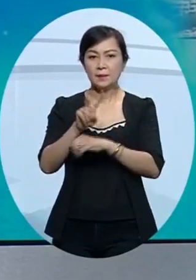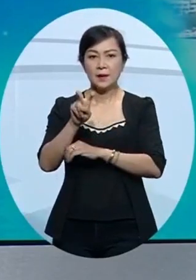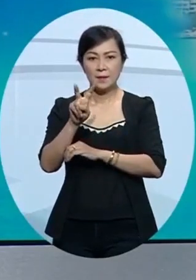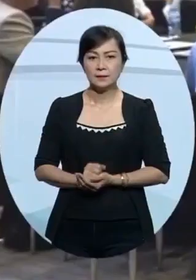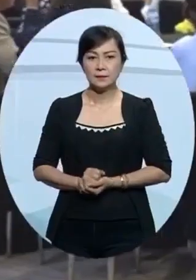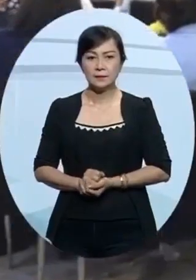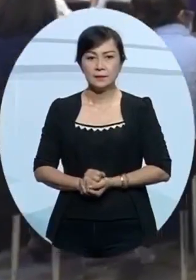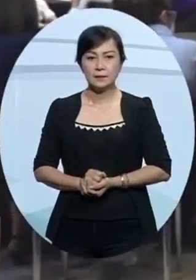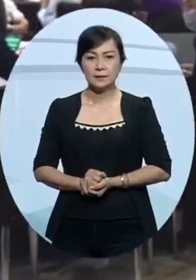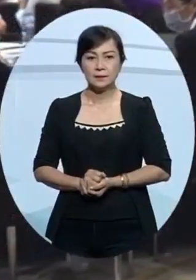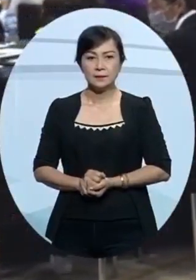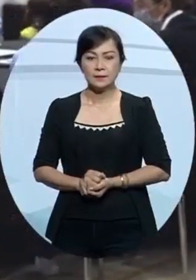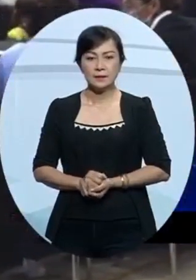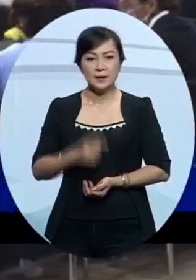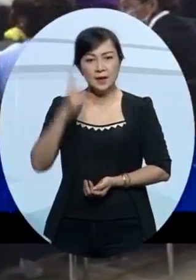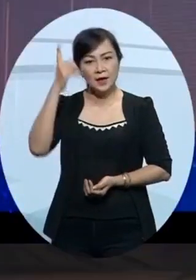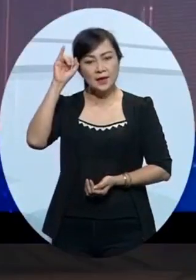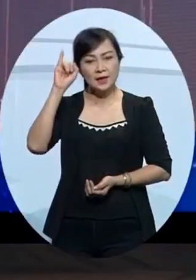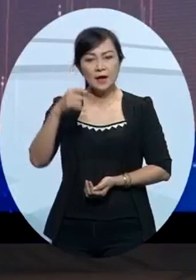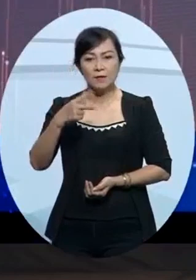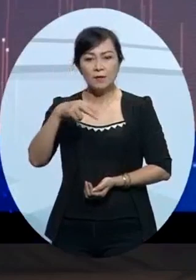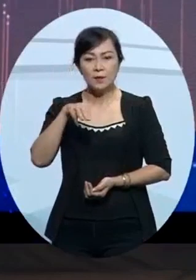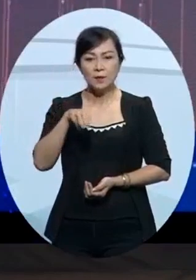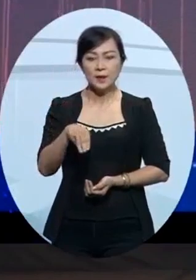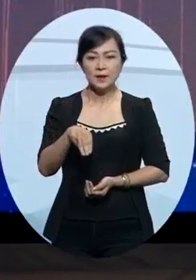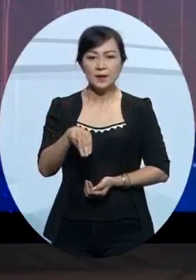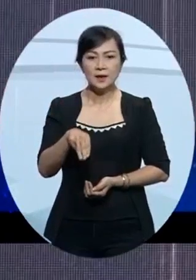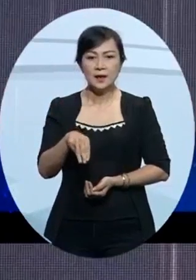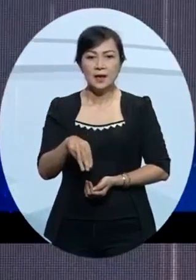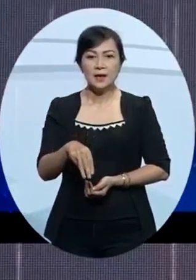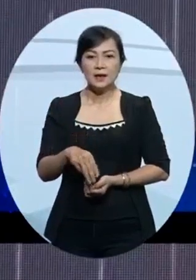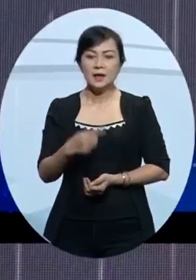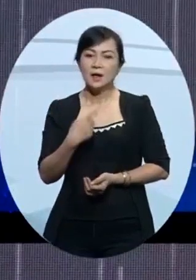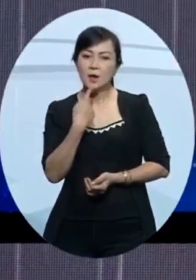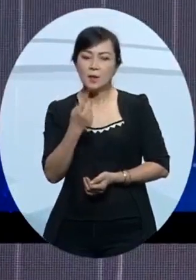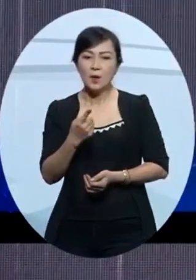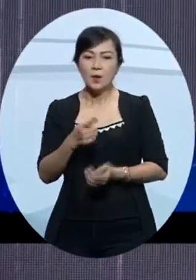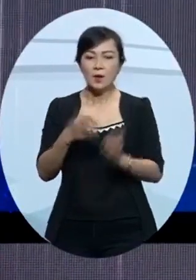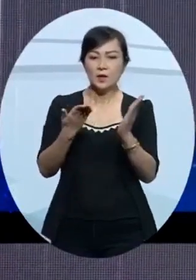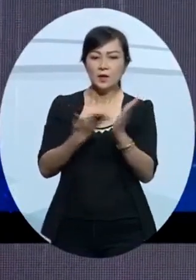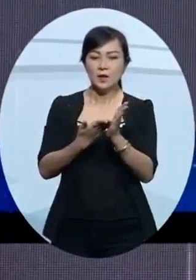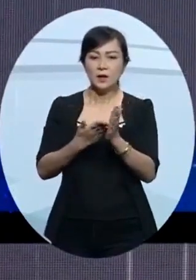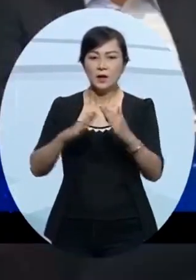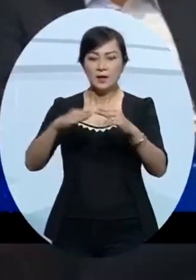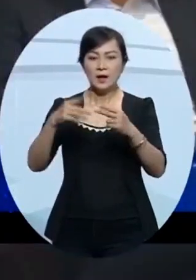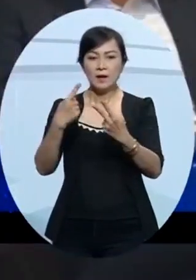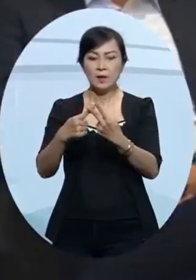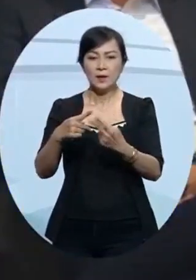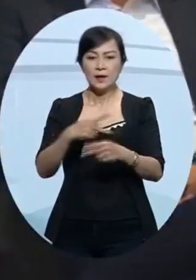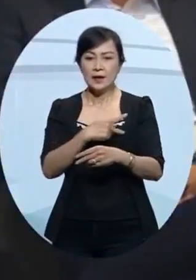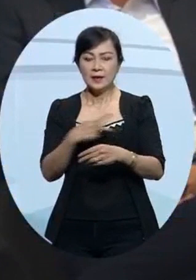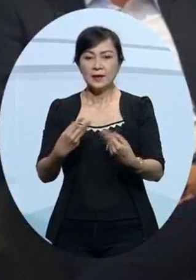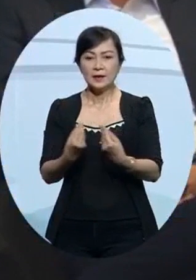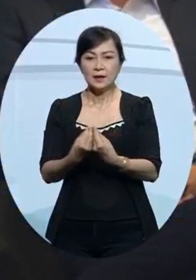2022. Dự án Sala Phú Mỹ Park Residence đã chính thức công bố lễ giới thiệu nhà phố thương mại đến khách hàng, nhà